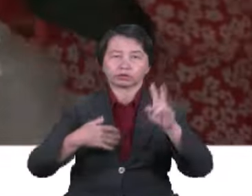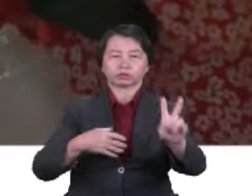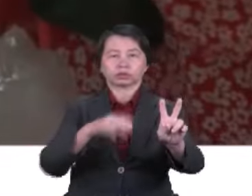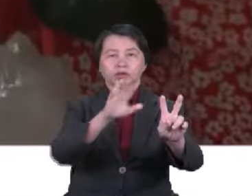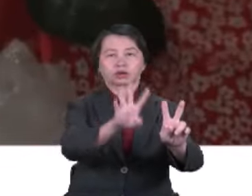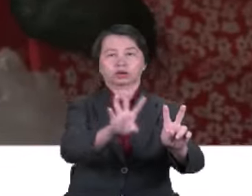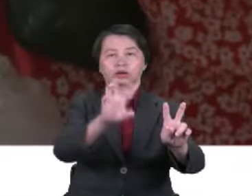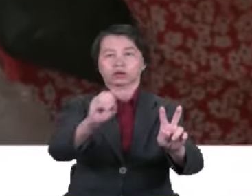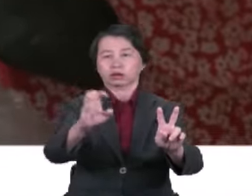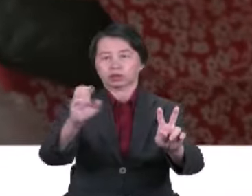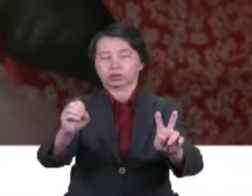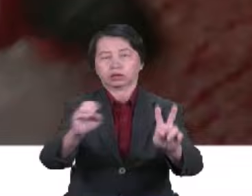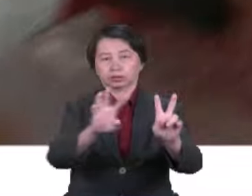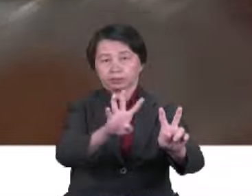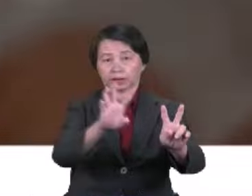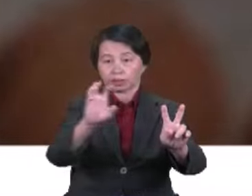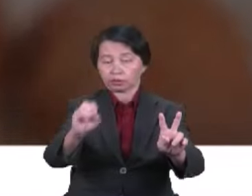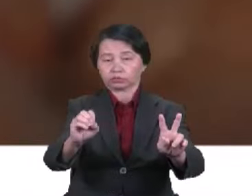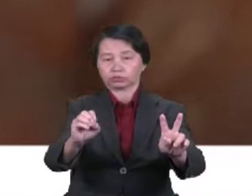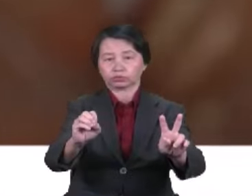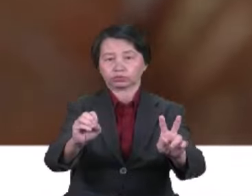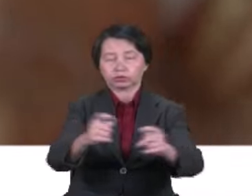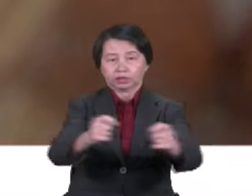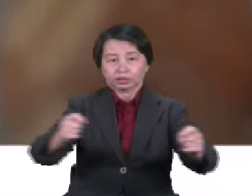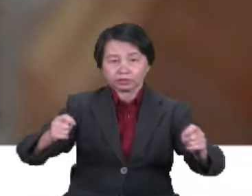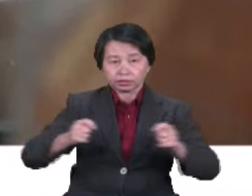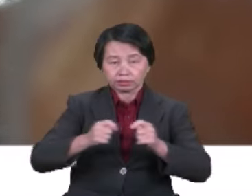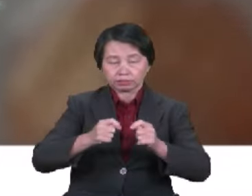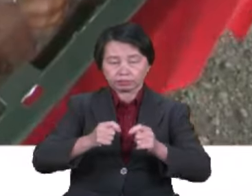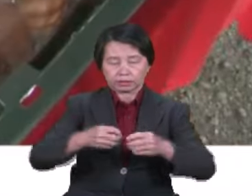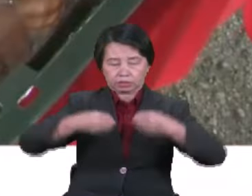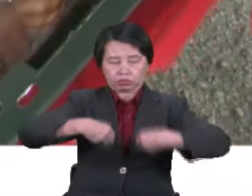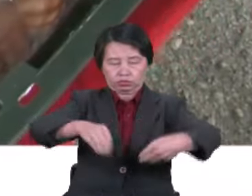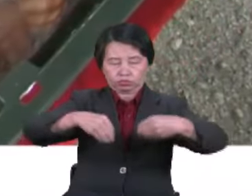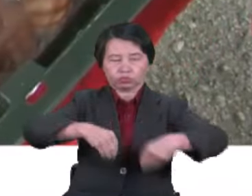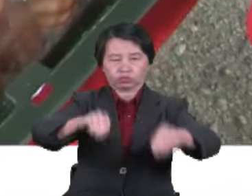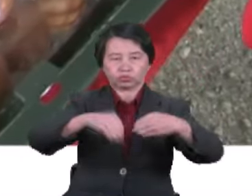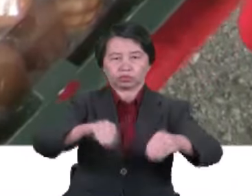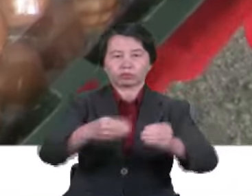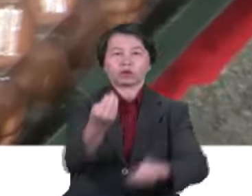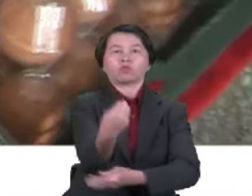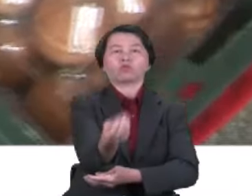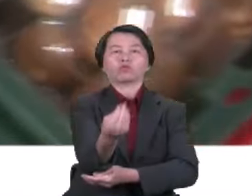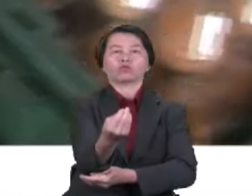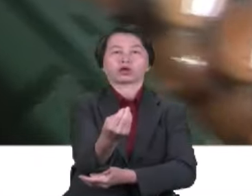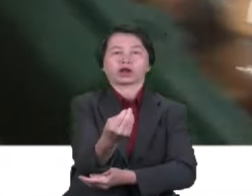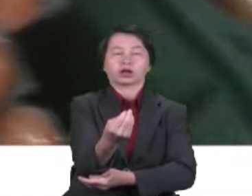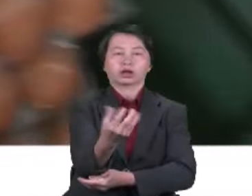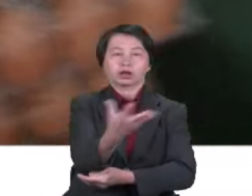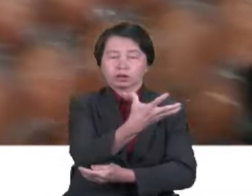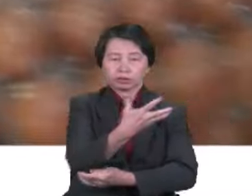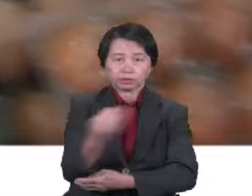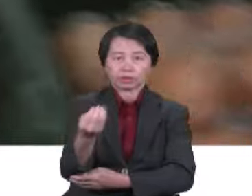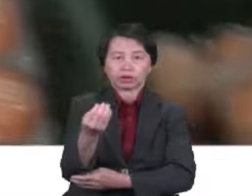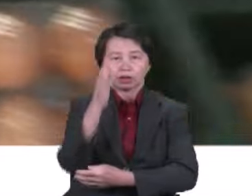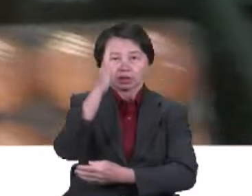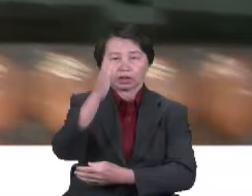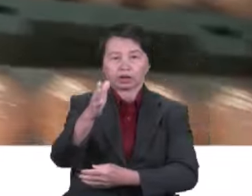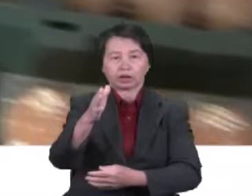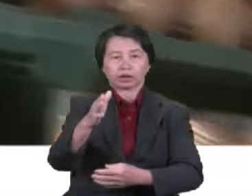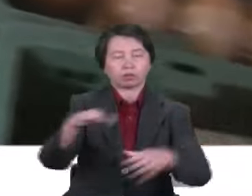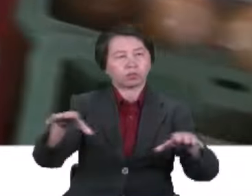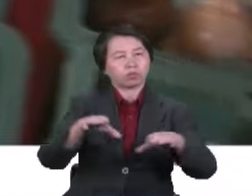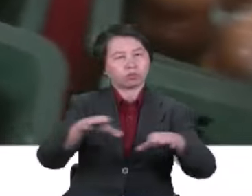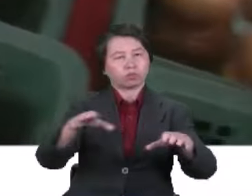2,400 lokasi premis jualan lebih murah ini, dan juga akan berjalan